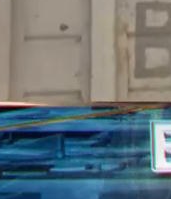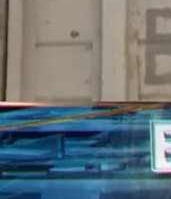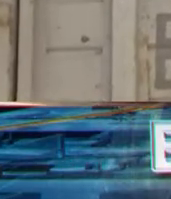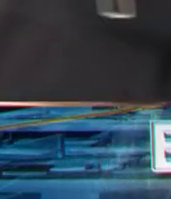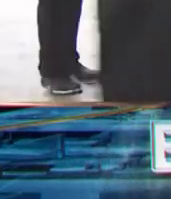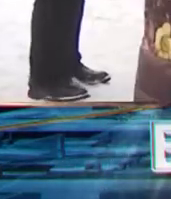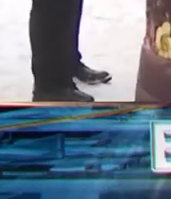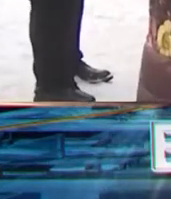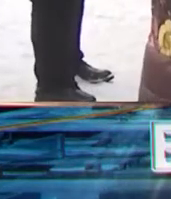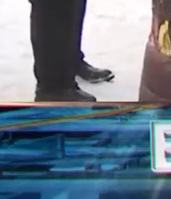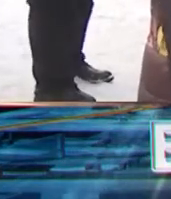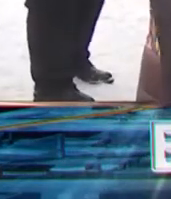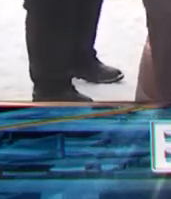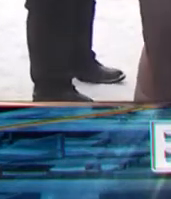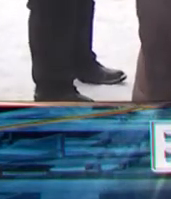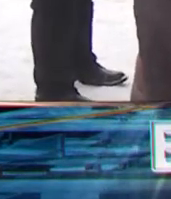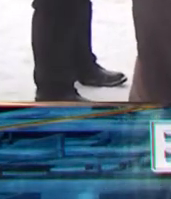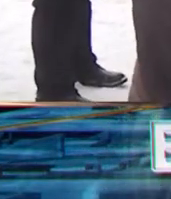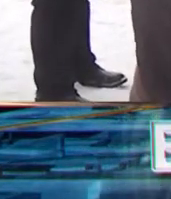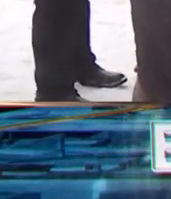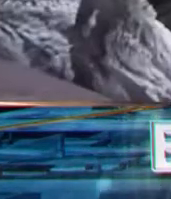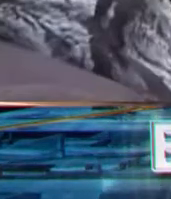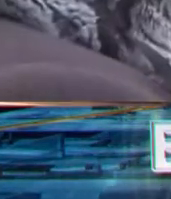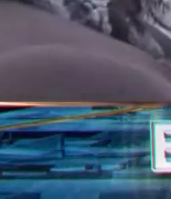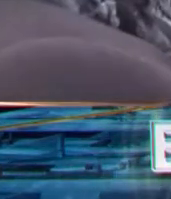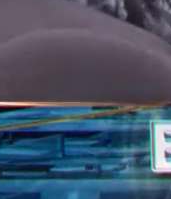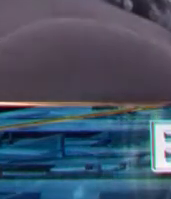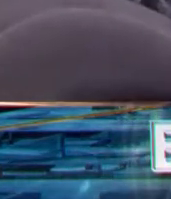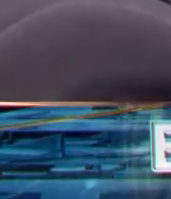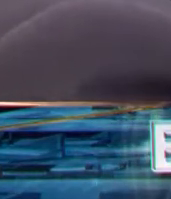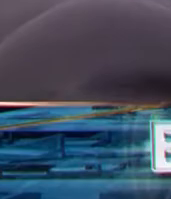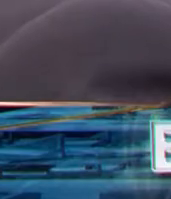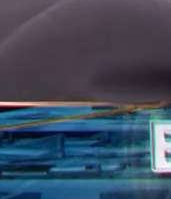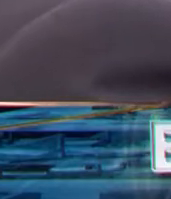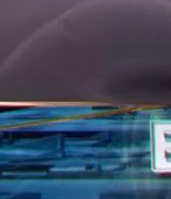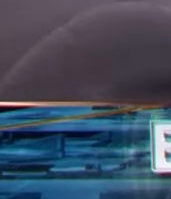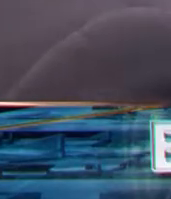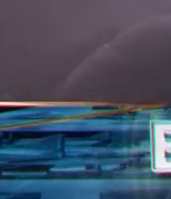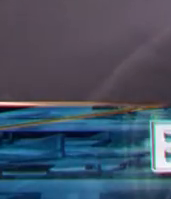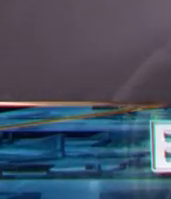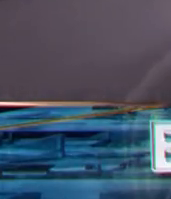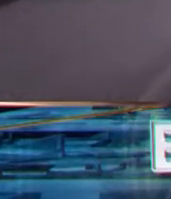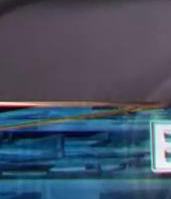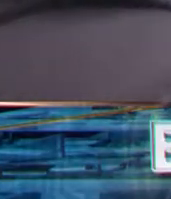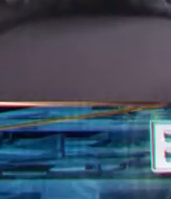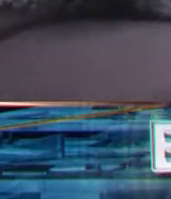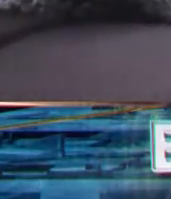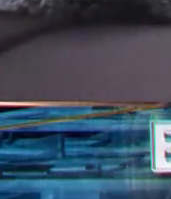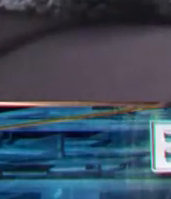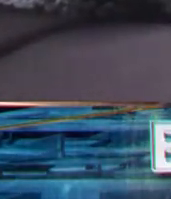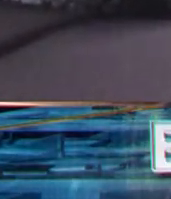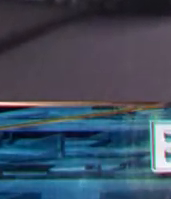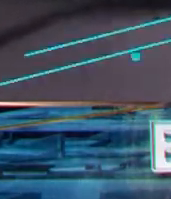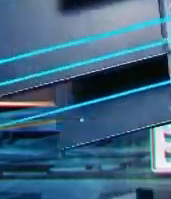қаланың Атымтай Жомарты мұқтаж жандарға үлестіріп жатыр. Көп балалы ана бар, содан кейін көп балалы. Міне жолдар. 1-2